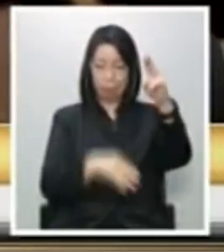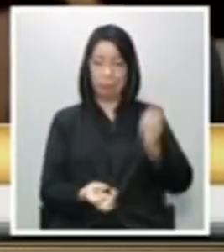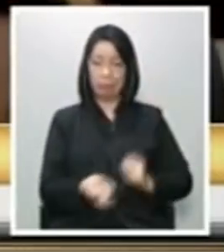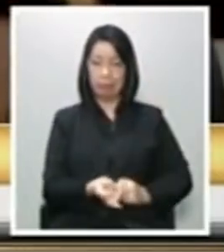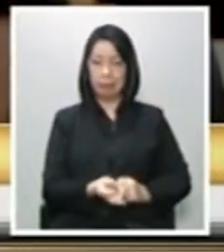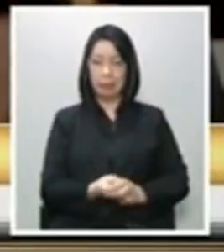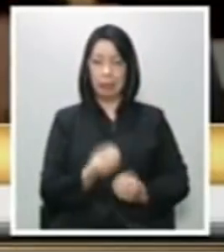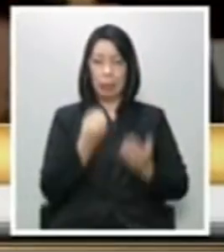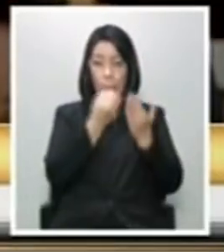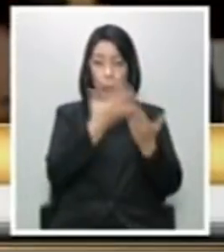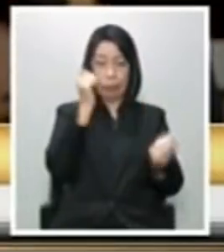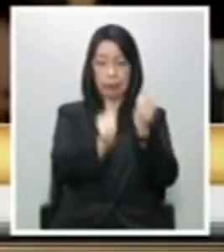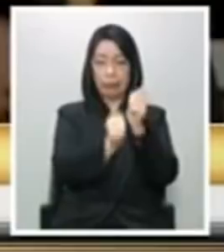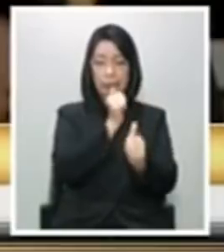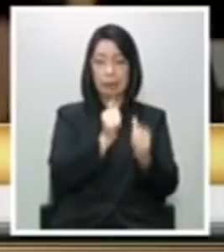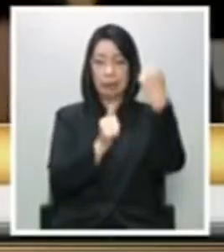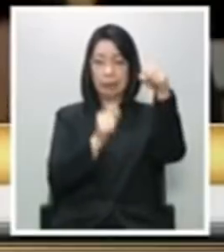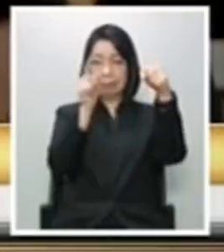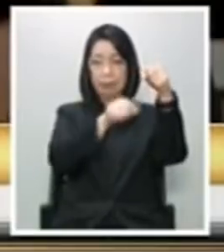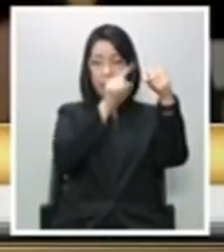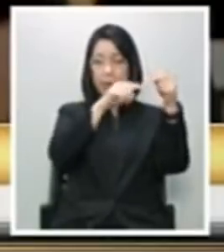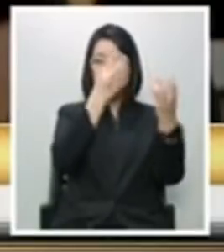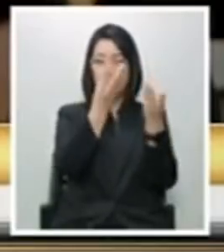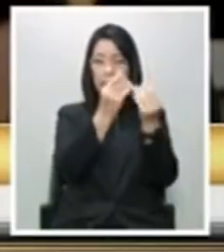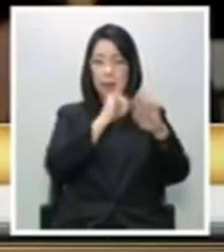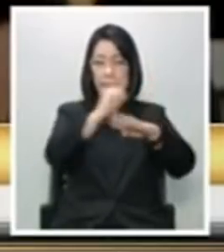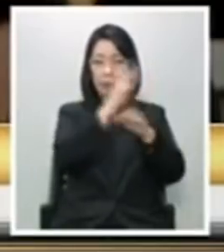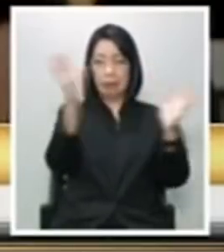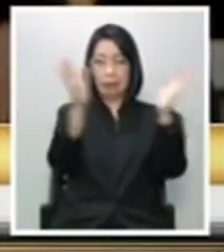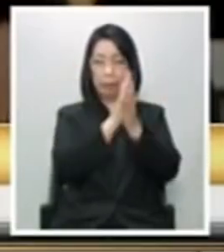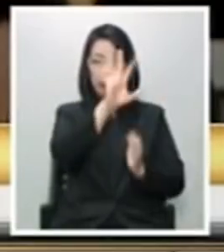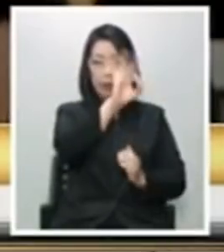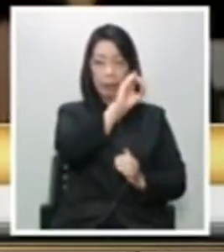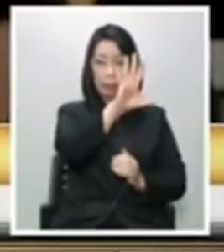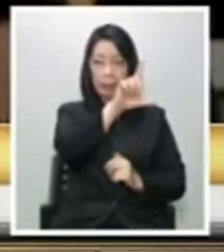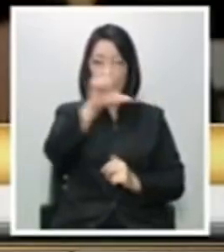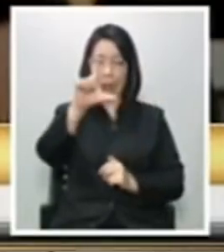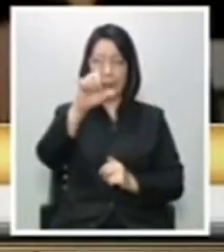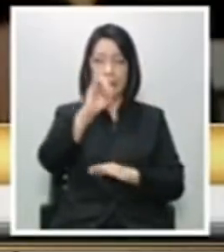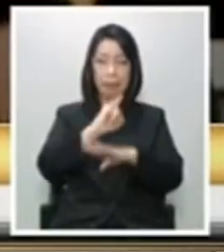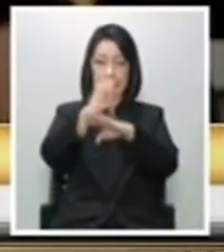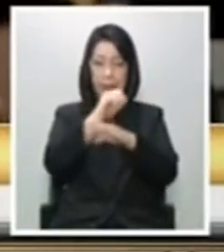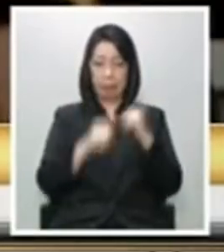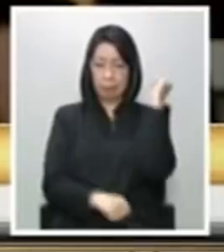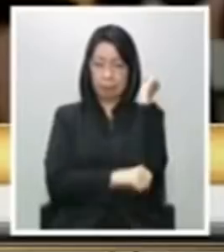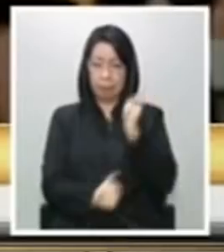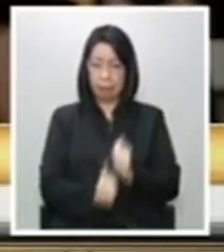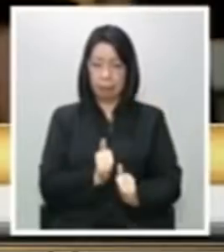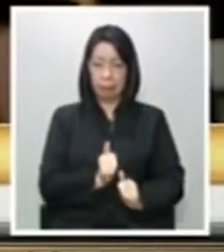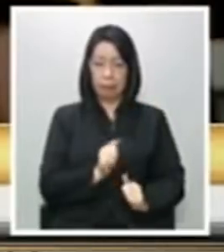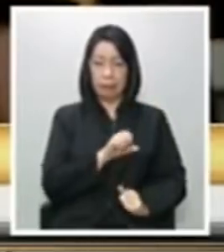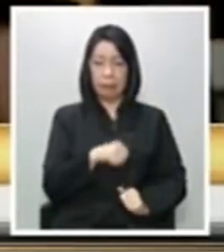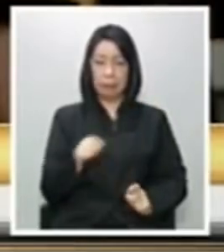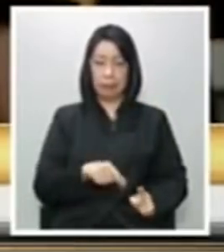คนรวยที่สุดในประเทศไทย 10% มีเนื้อที่รวมกัน95ล้านไร่ครับคนยากจนที่สุดในประเทศไทย 10% ร